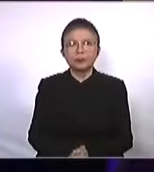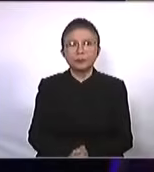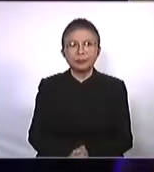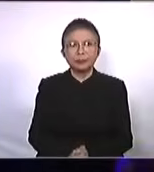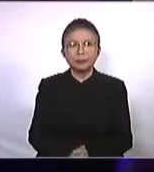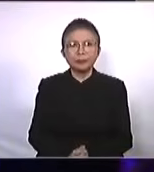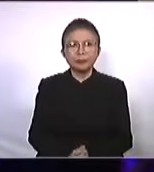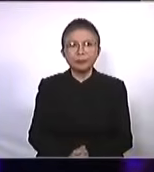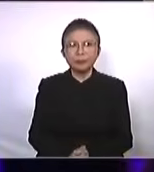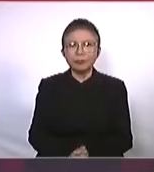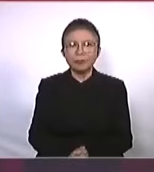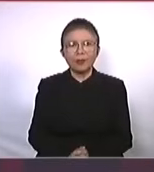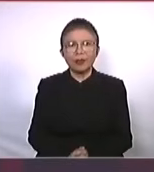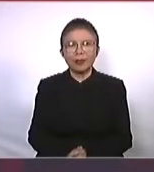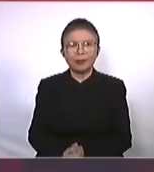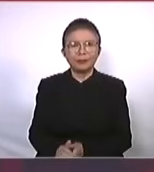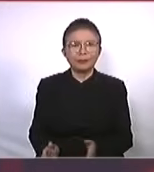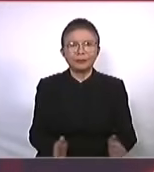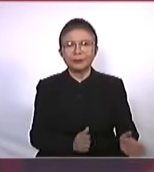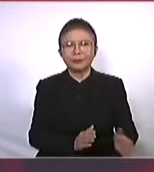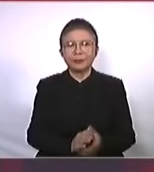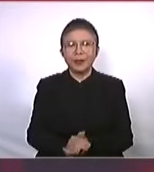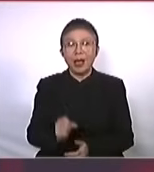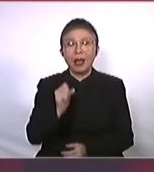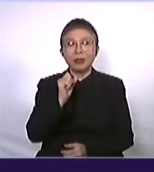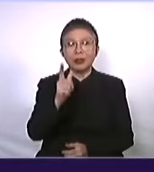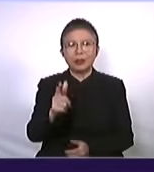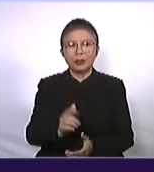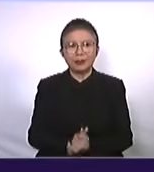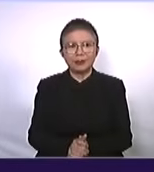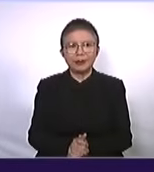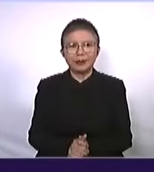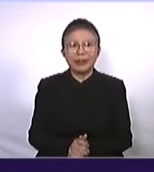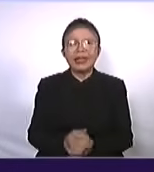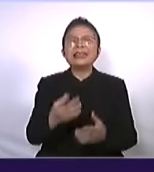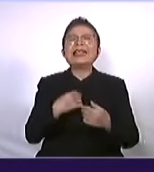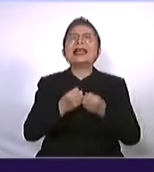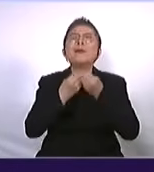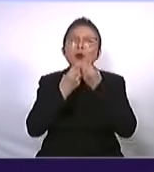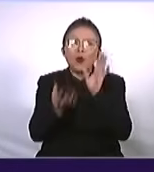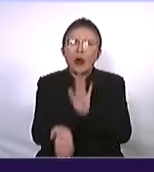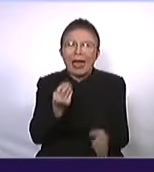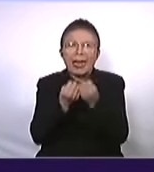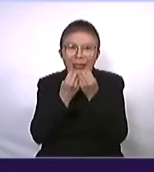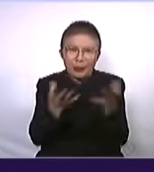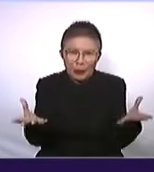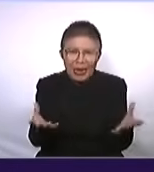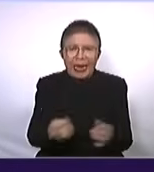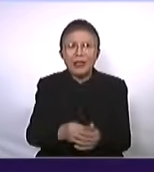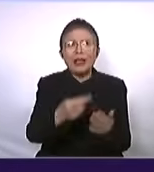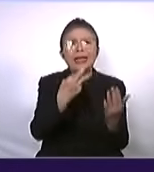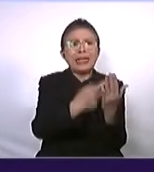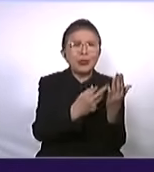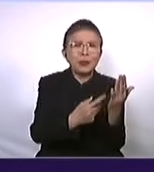Tenang masih lanjut Masih lanjut silakan Pak yang saya klarifikasi tadi adalah teks rasio